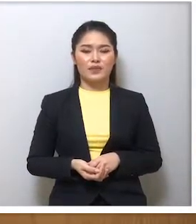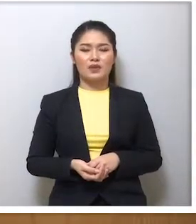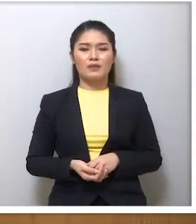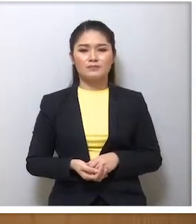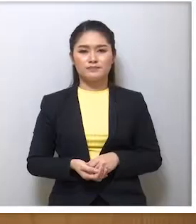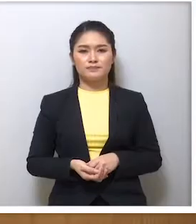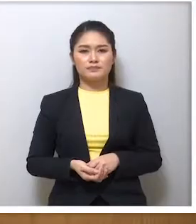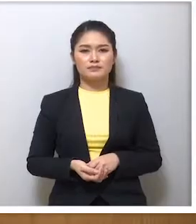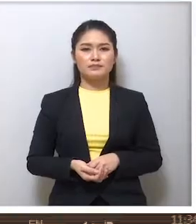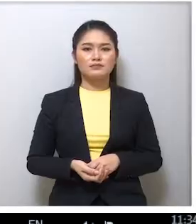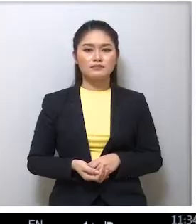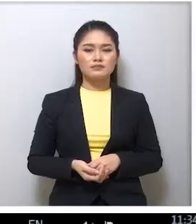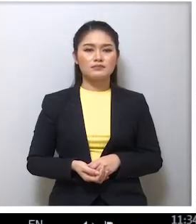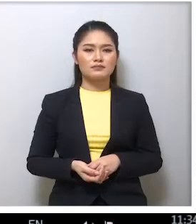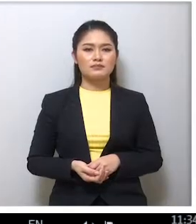นะ